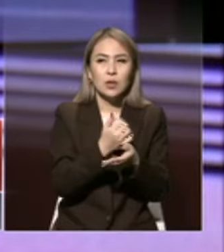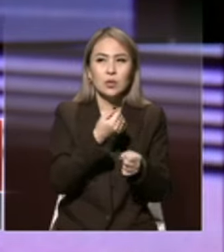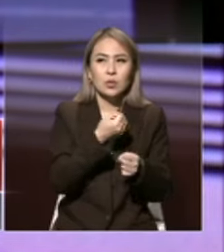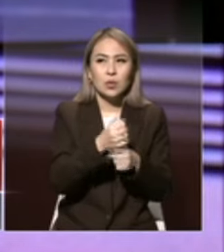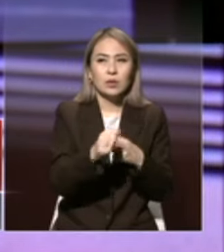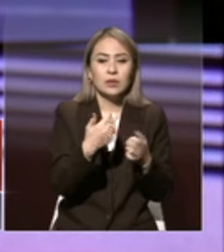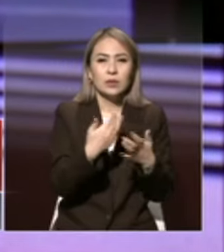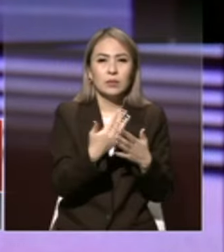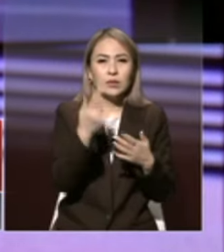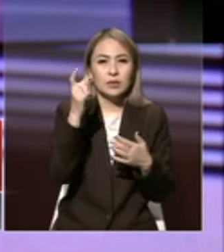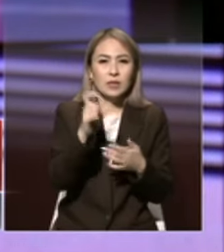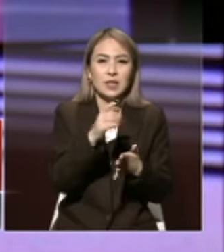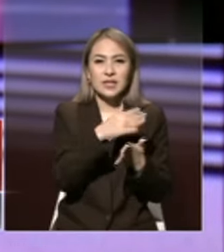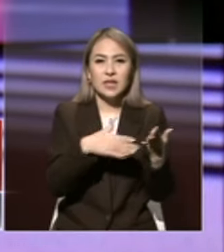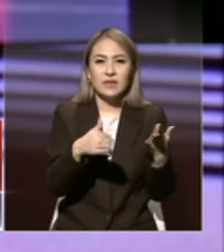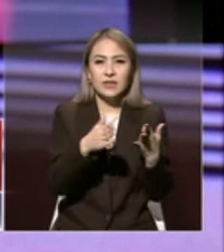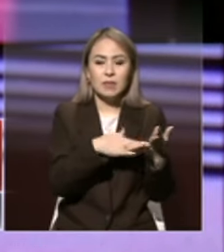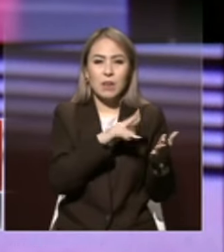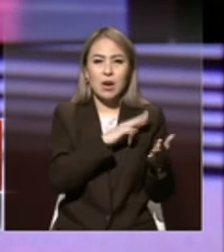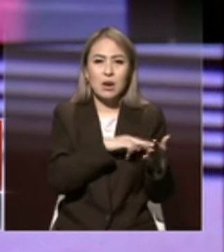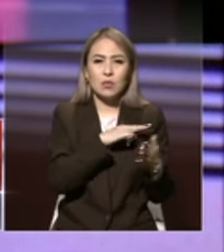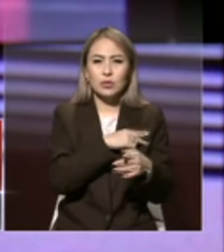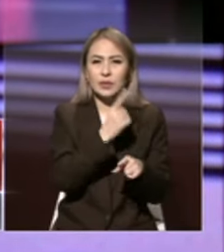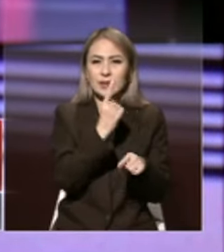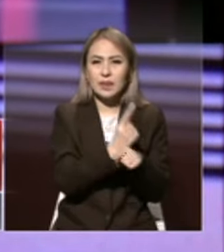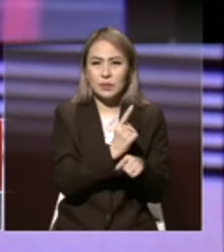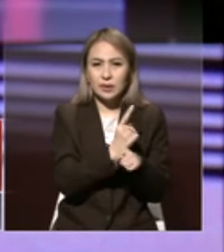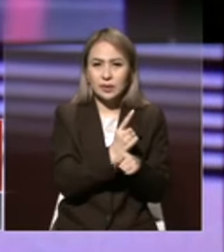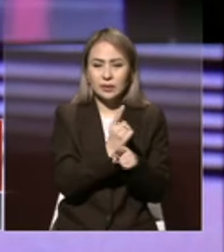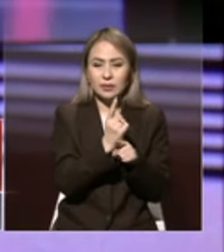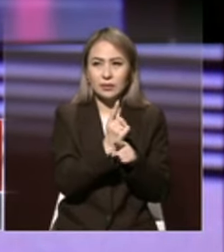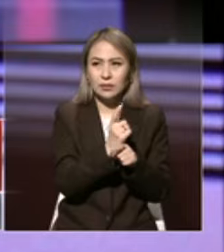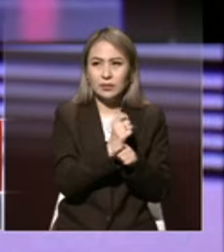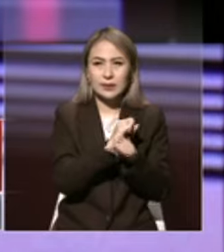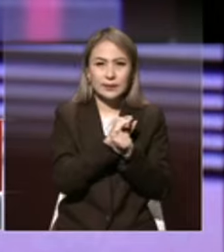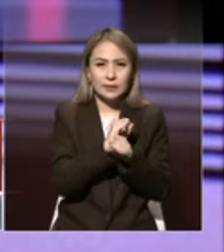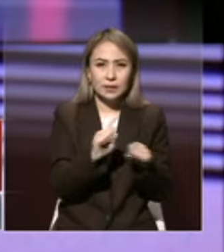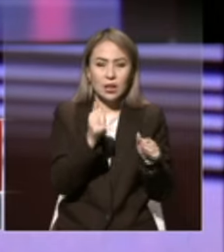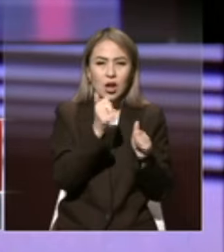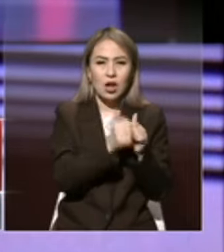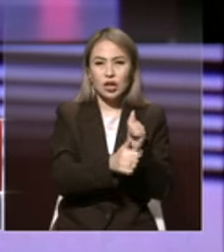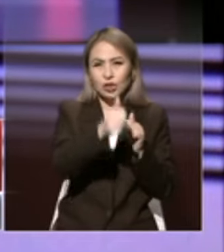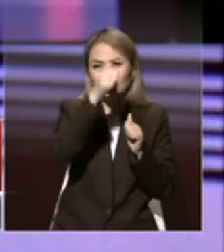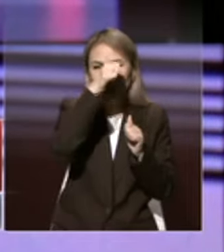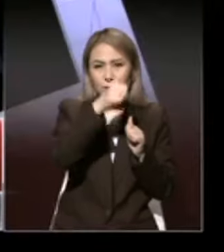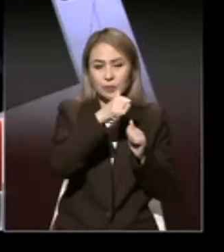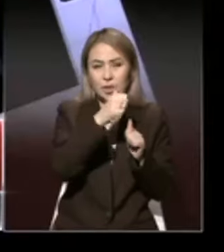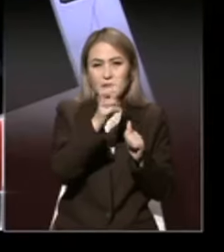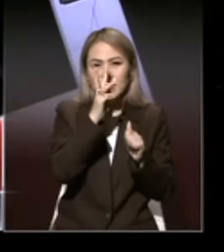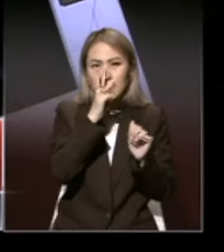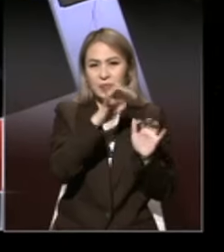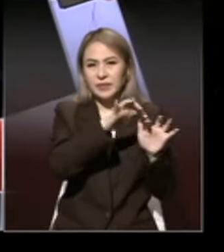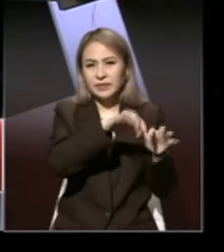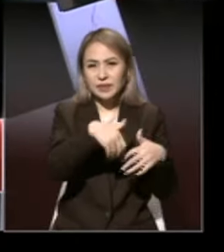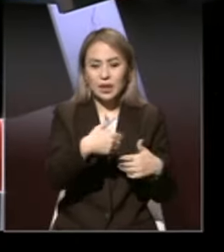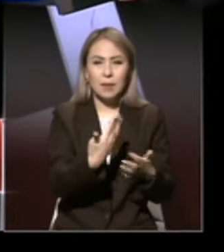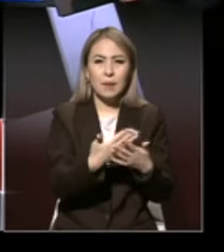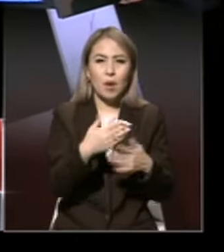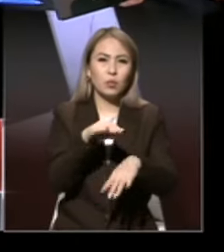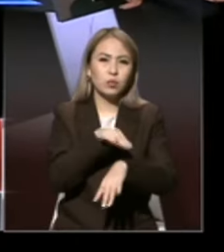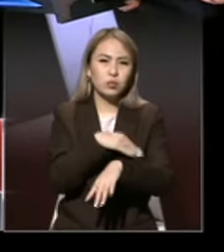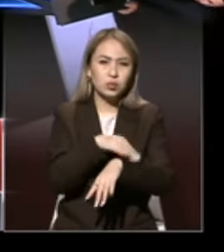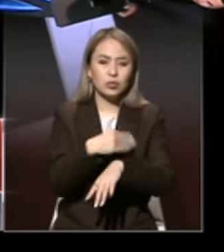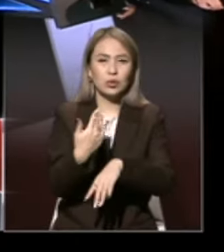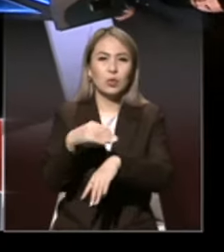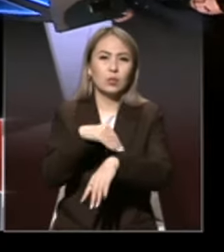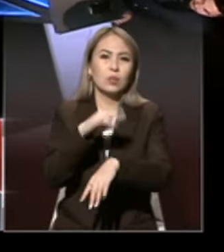Ол сізді мүлде жұмысқа шығуыңызға рұқсат бермеуі, сіздің әр айлығыңызды немесе алып, енелер алып қоюы мүмкін, күйелер алып